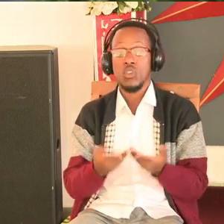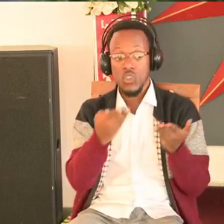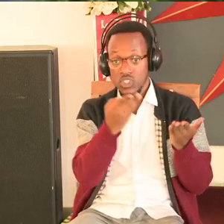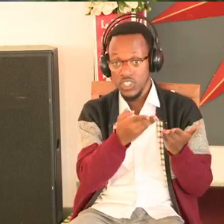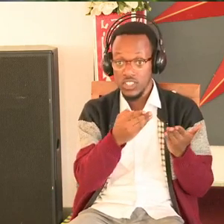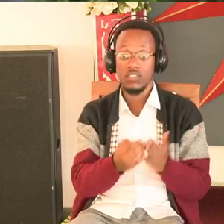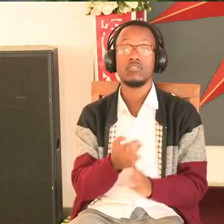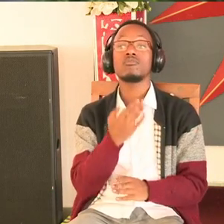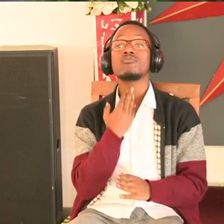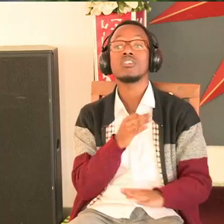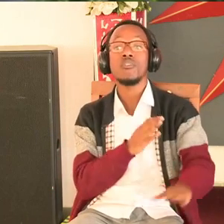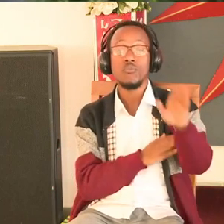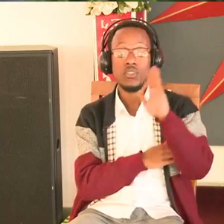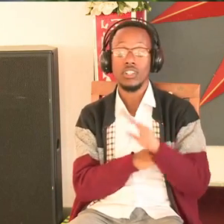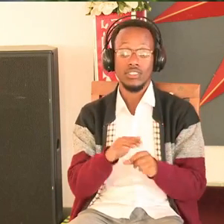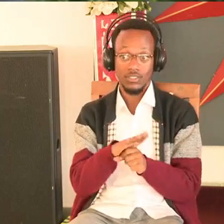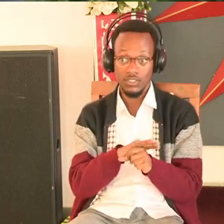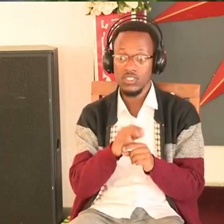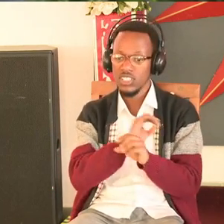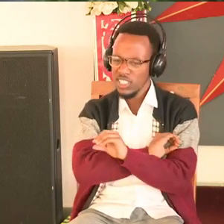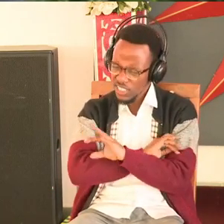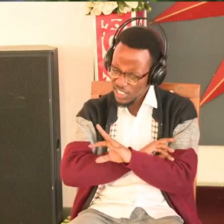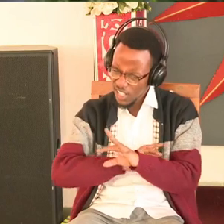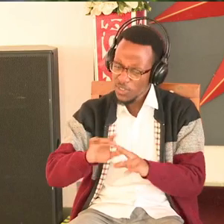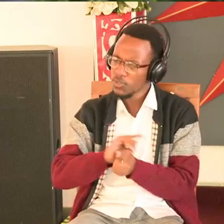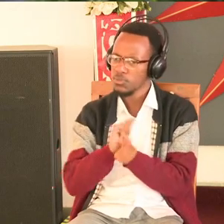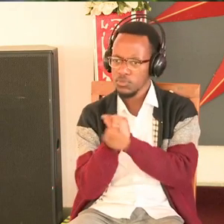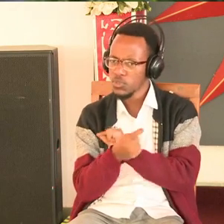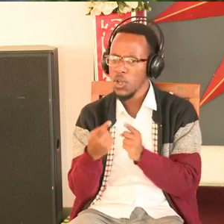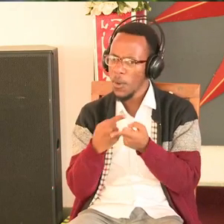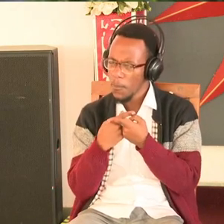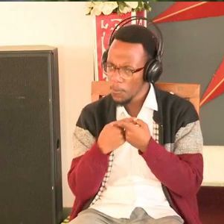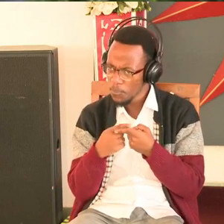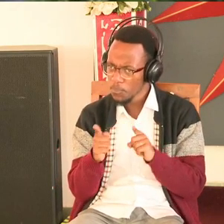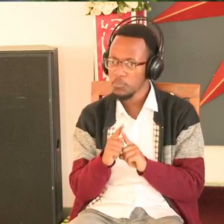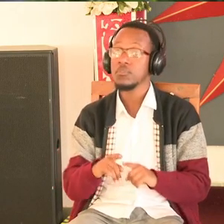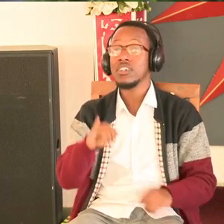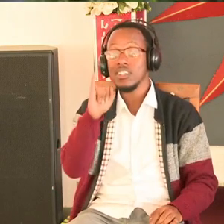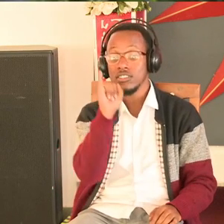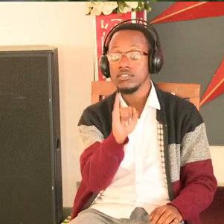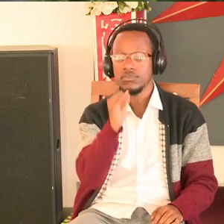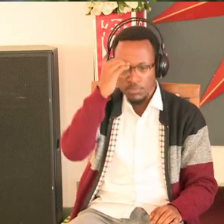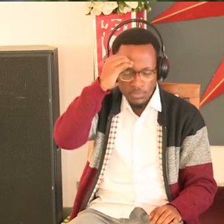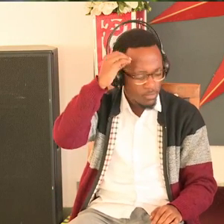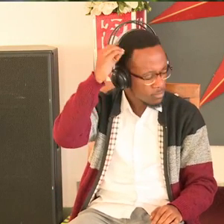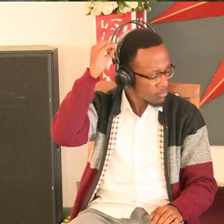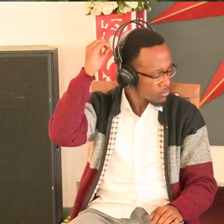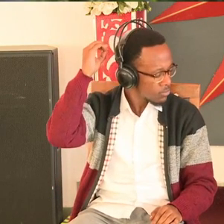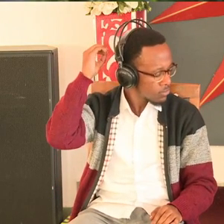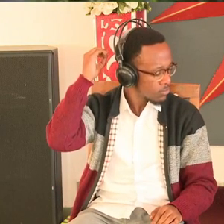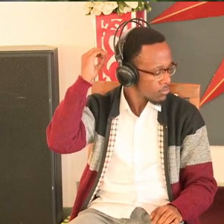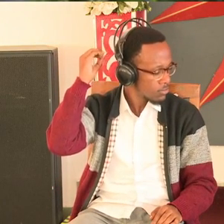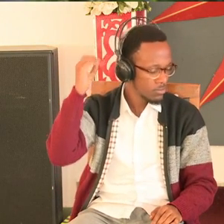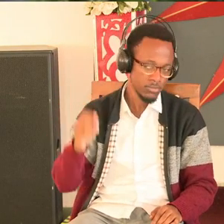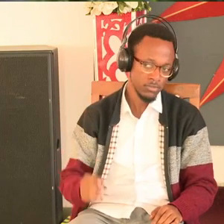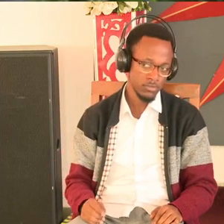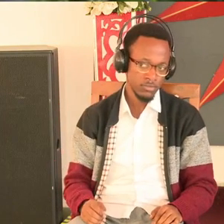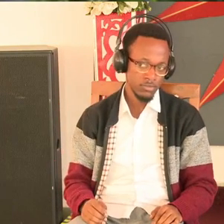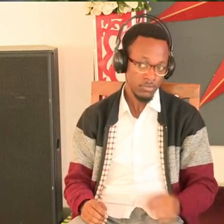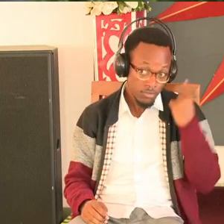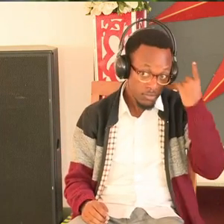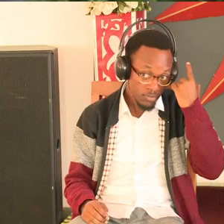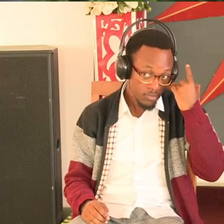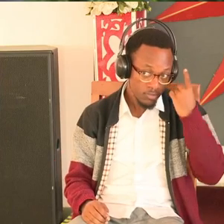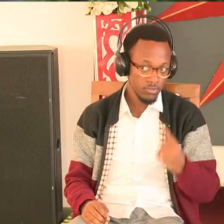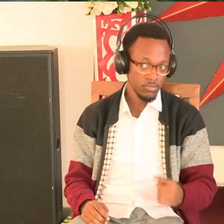bushake bw'Imana bwa nyuma nta kintu na kimwe kigomba guhindurwa cyangwa kongerwamo ahubwo byose bigomba kuguma mu mwimerere